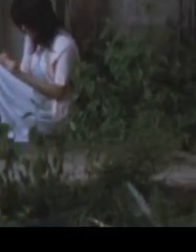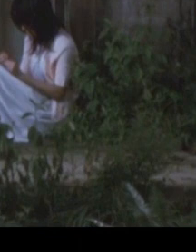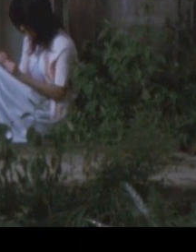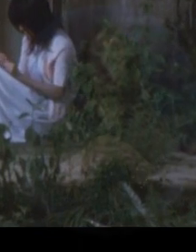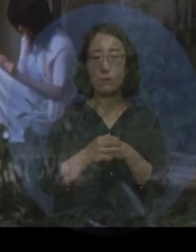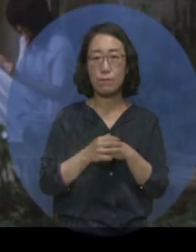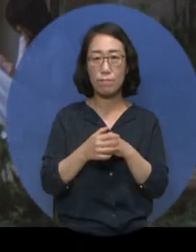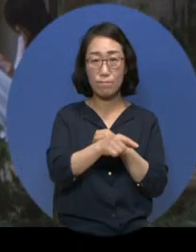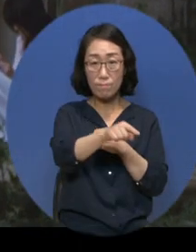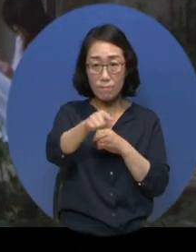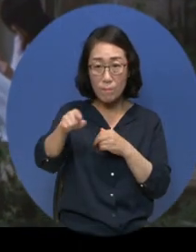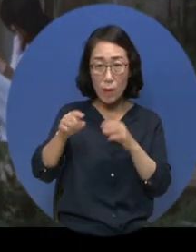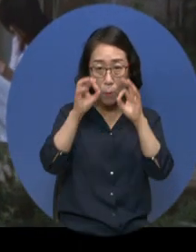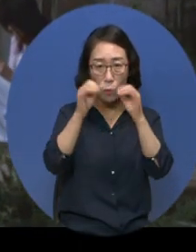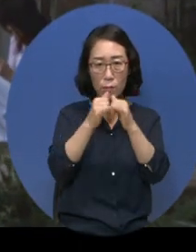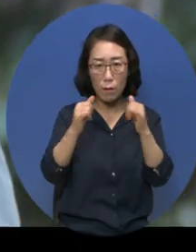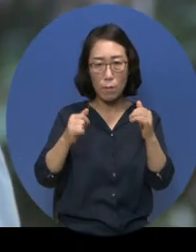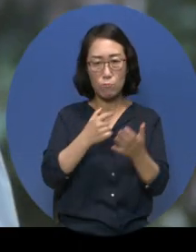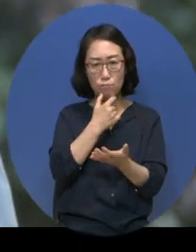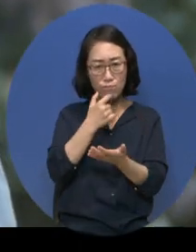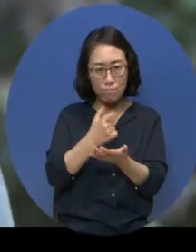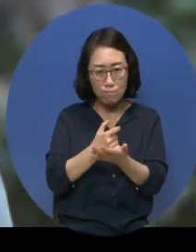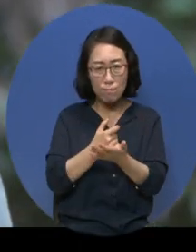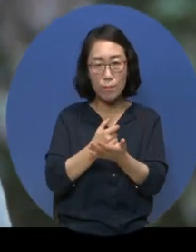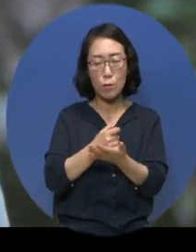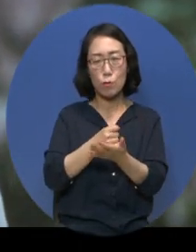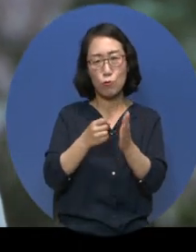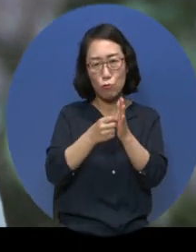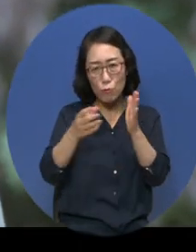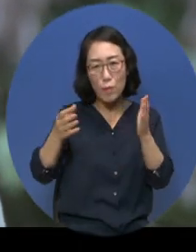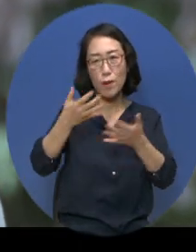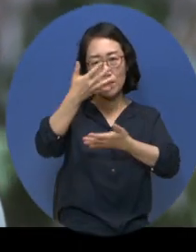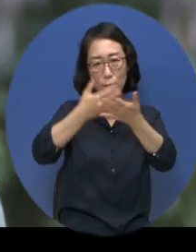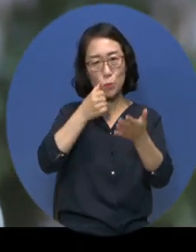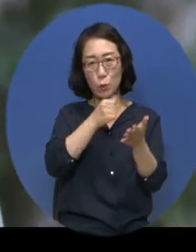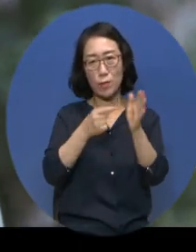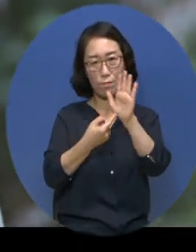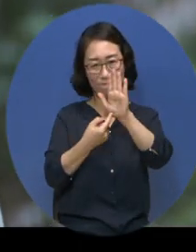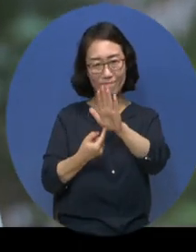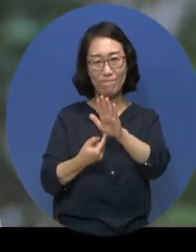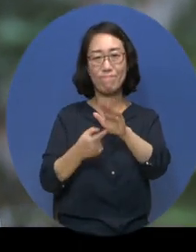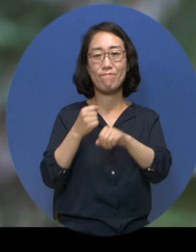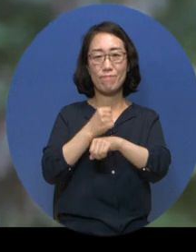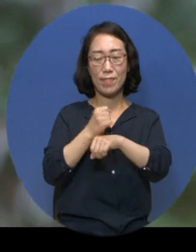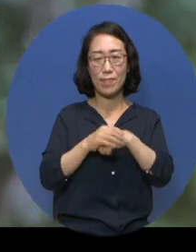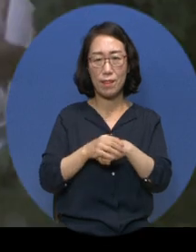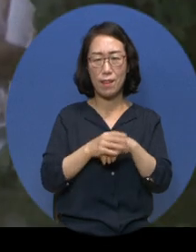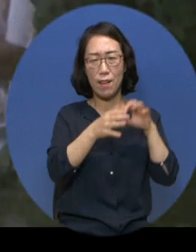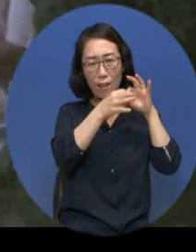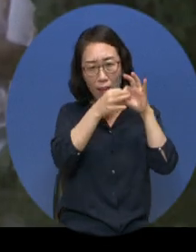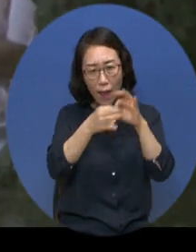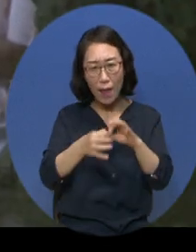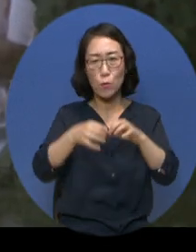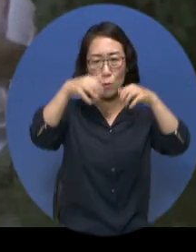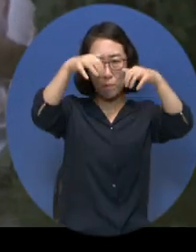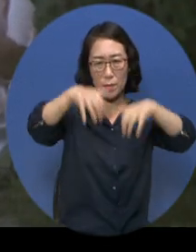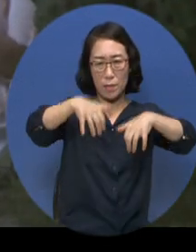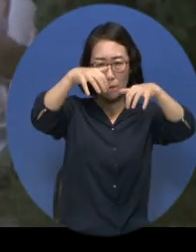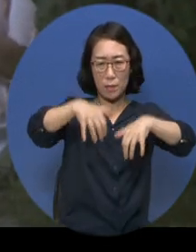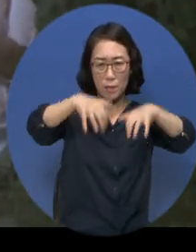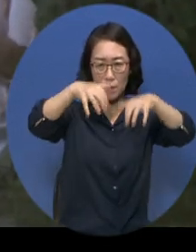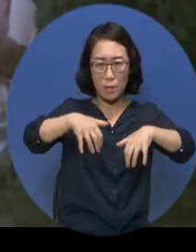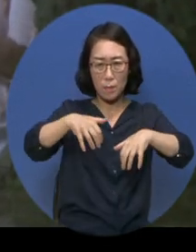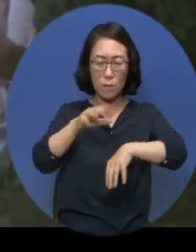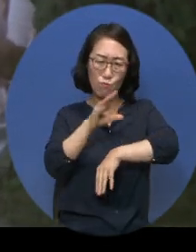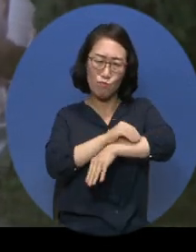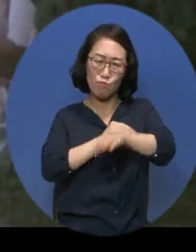Oh! 관객의 마음을 울렸던 명작을 소개하는 시간, 명작 시네마입니다. 끊임없이 내리는 빗줄기에